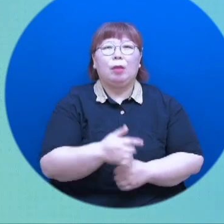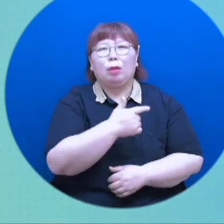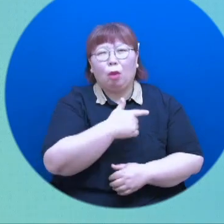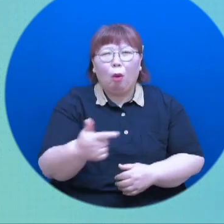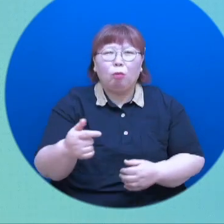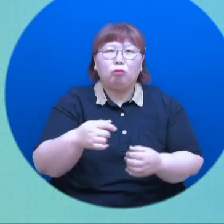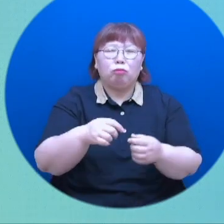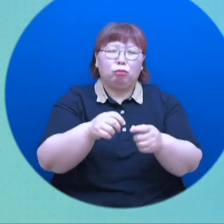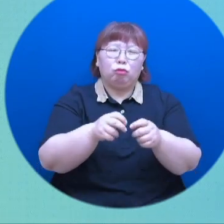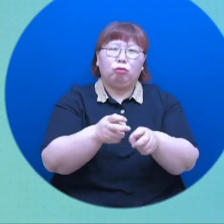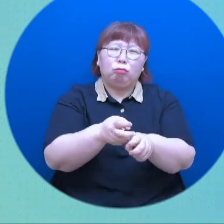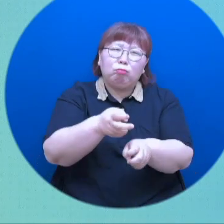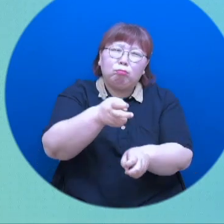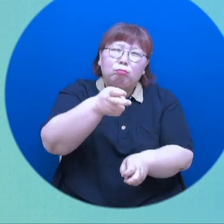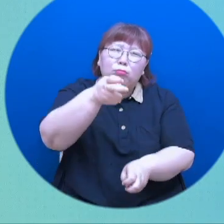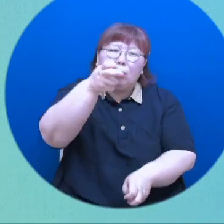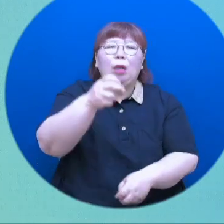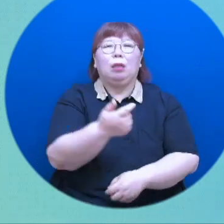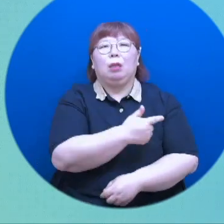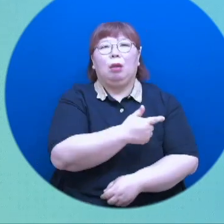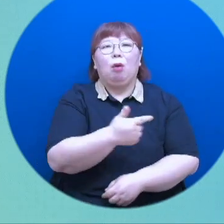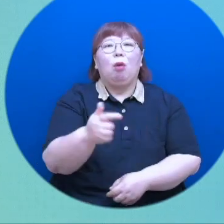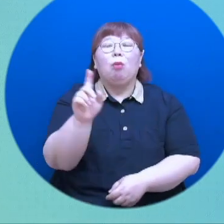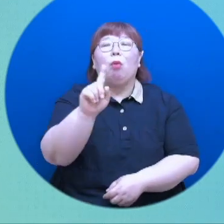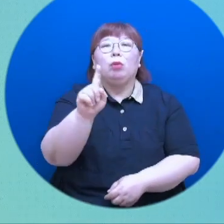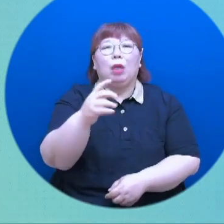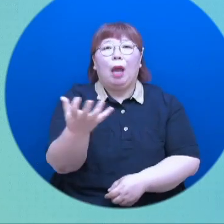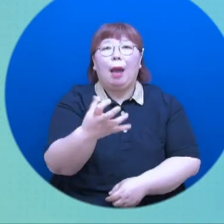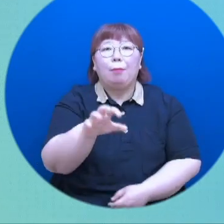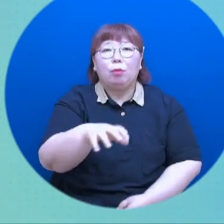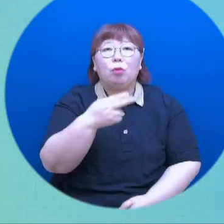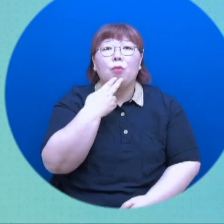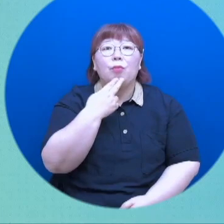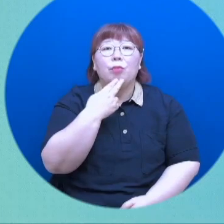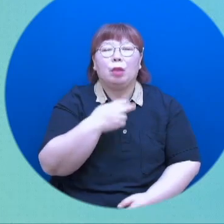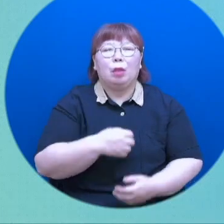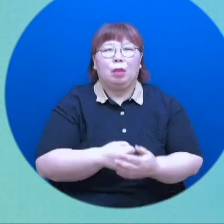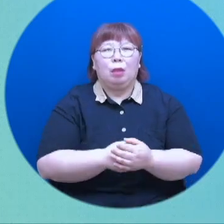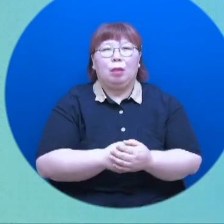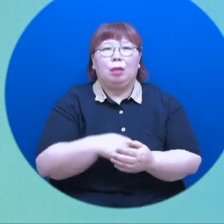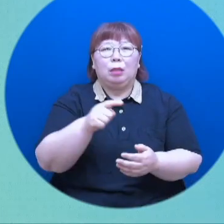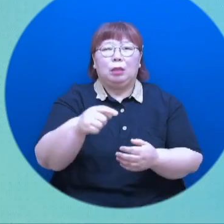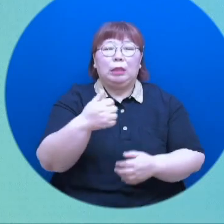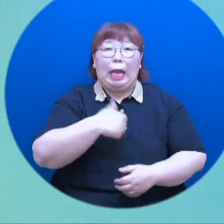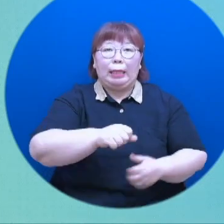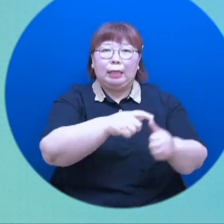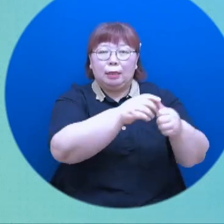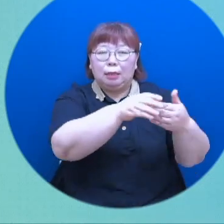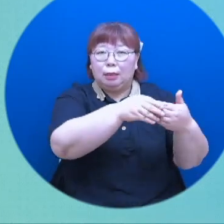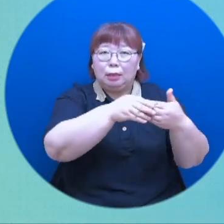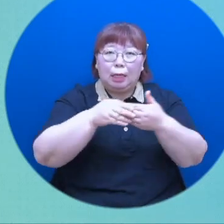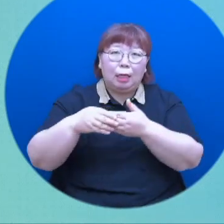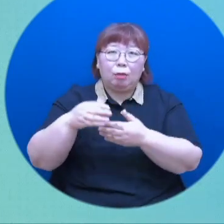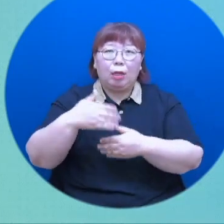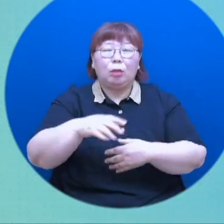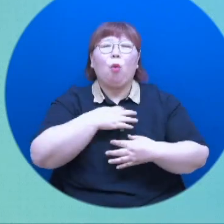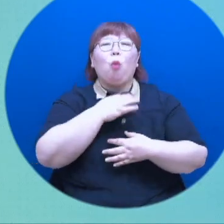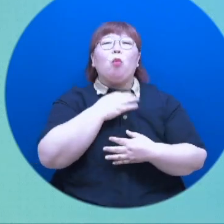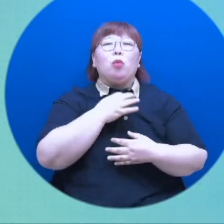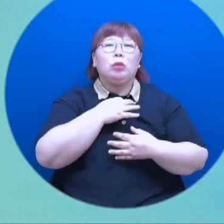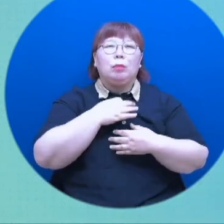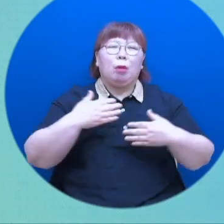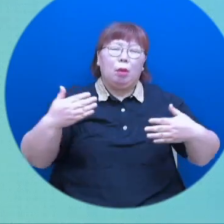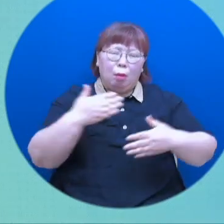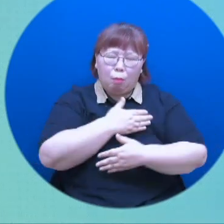말랐구나. 어디 아픈 데는 없냐? 그 아들을 데리고 가잖아요. 옷을 벗기고